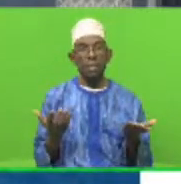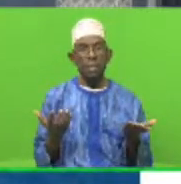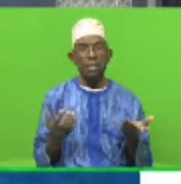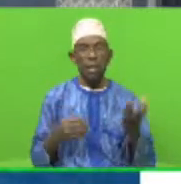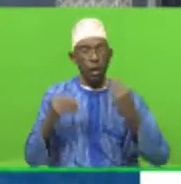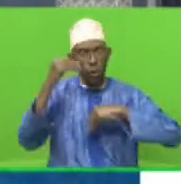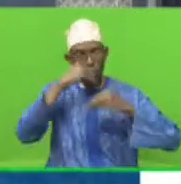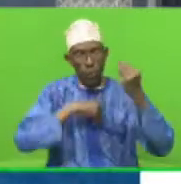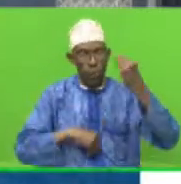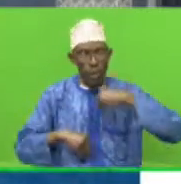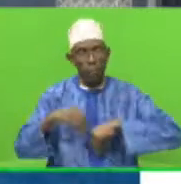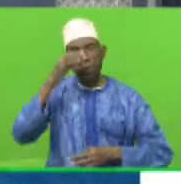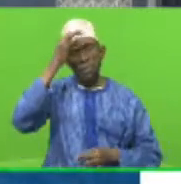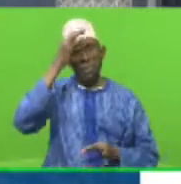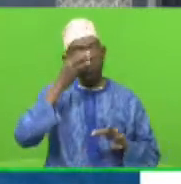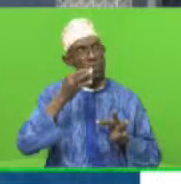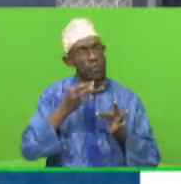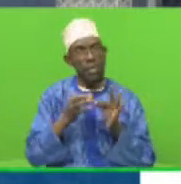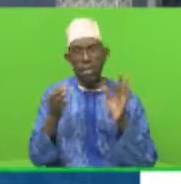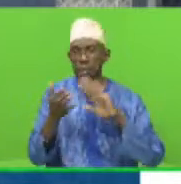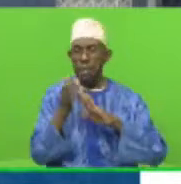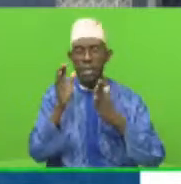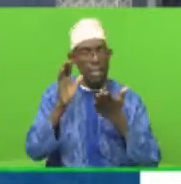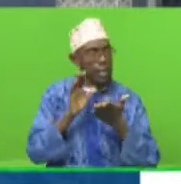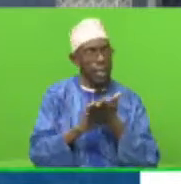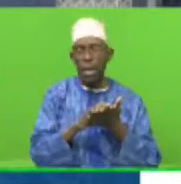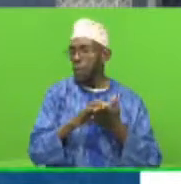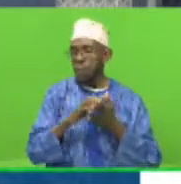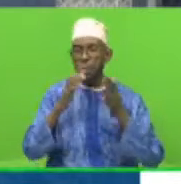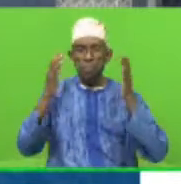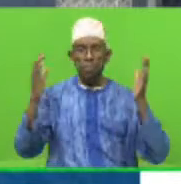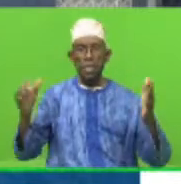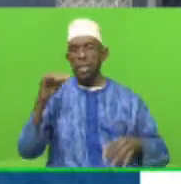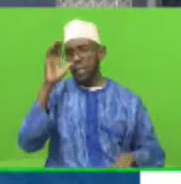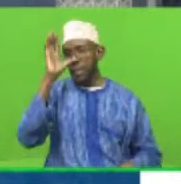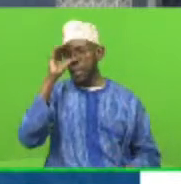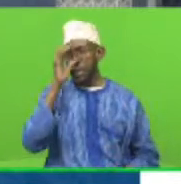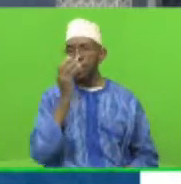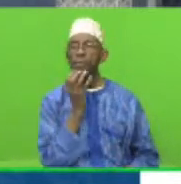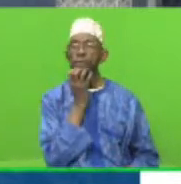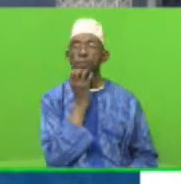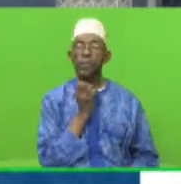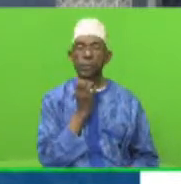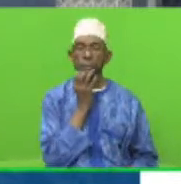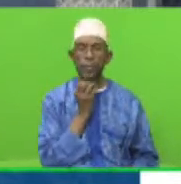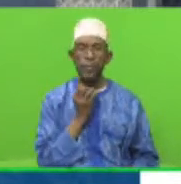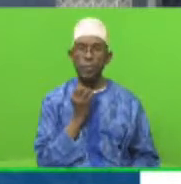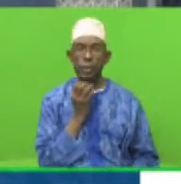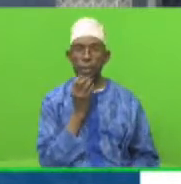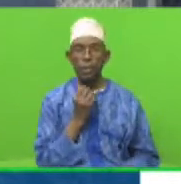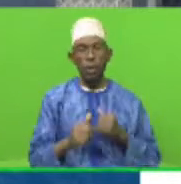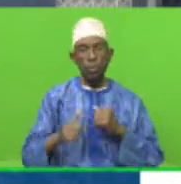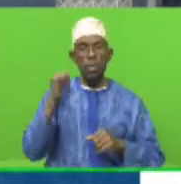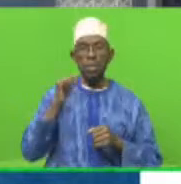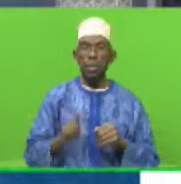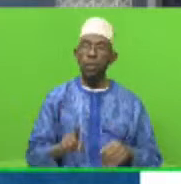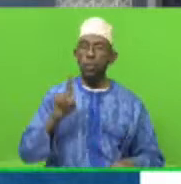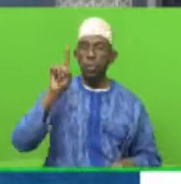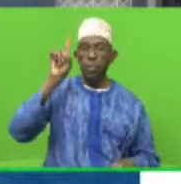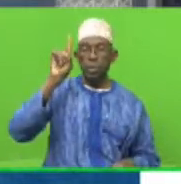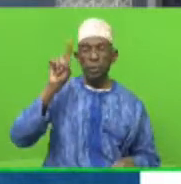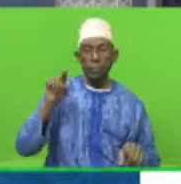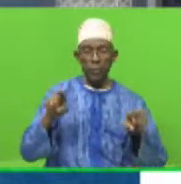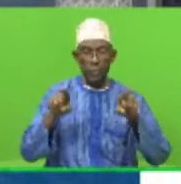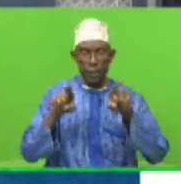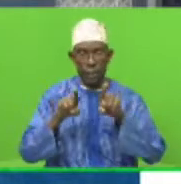have corrupted their fitra. كَالْكُوزِ الْمُجَخِّيَةِ. The Prophet ﷺ says, when you commit, you know, you disobey Allah subhanahu wa ta'ala, is